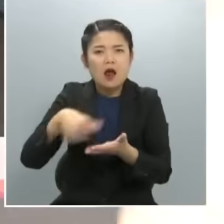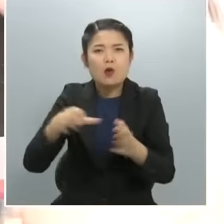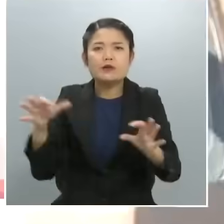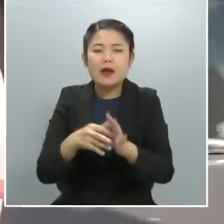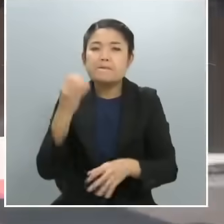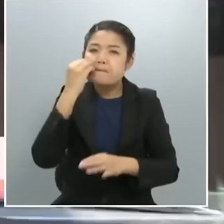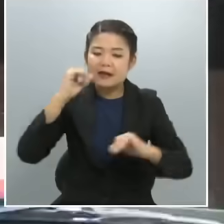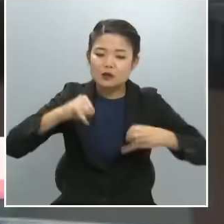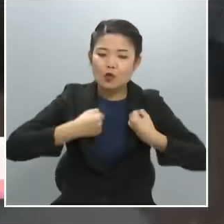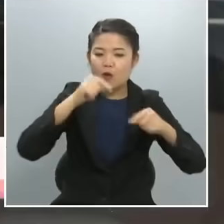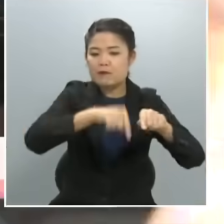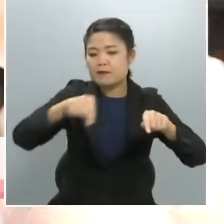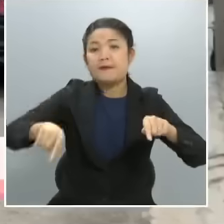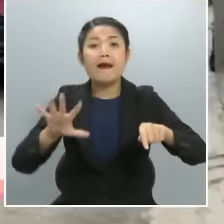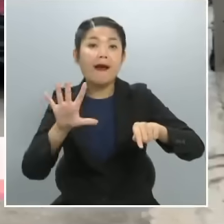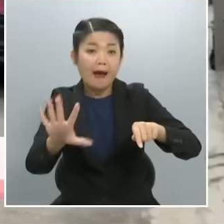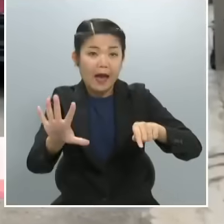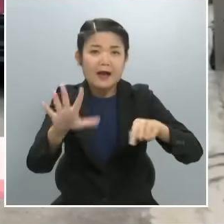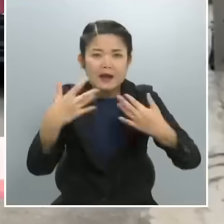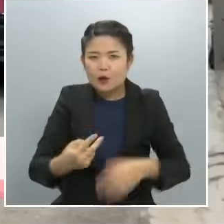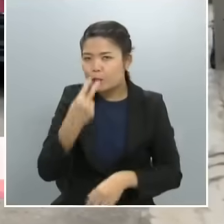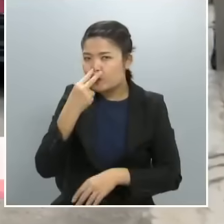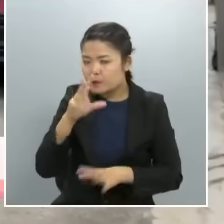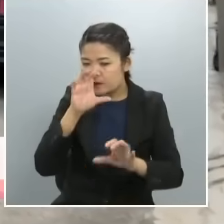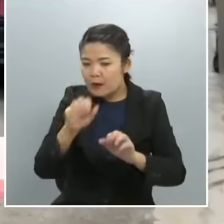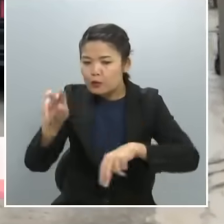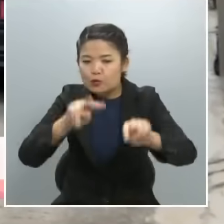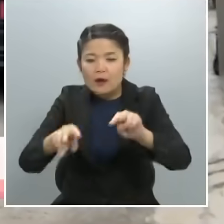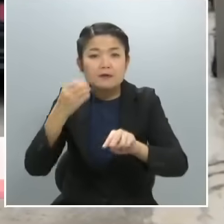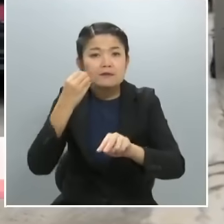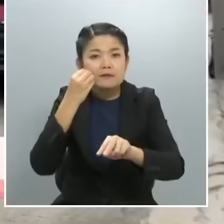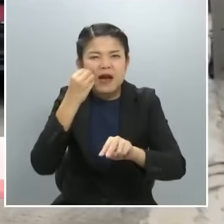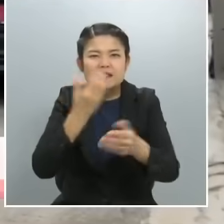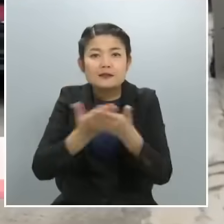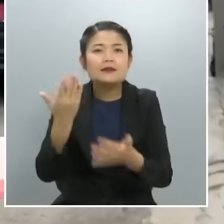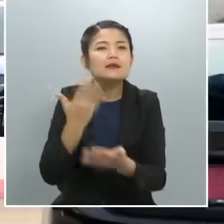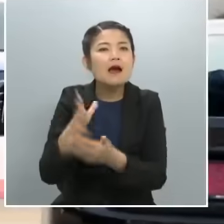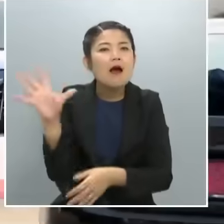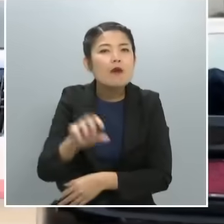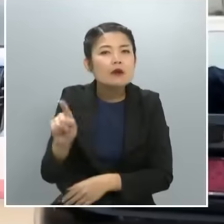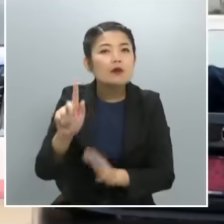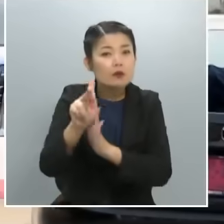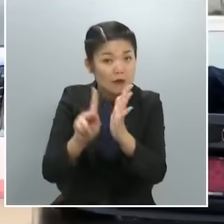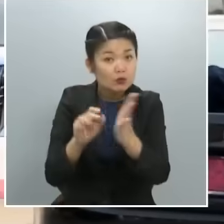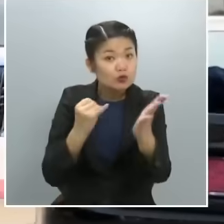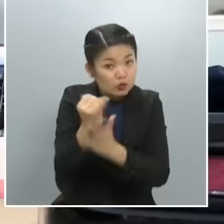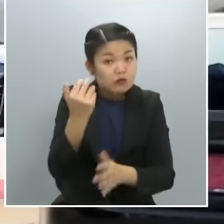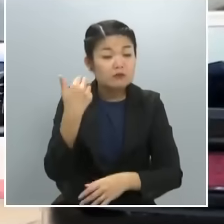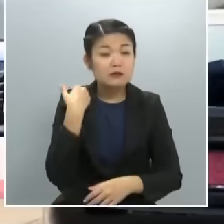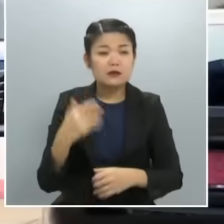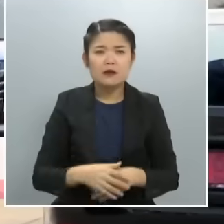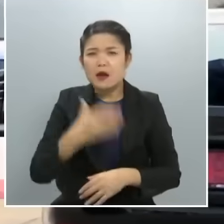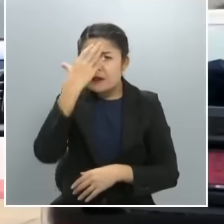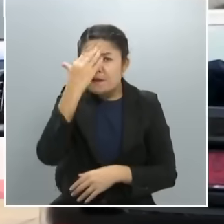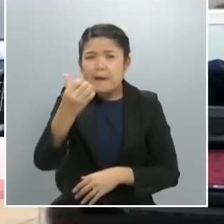นี้พร้อมมีการตรวจสอบที่มาที่ไปของเงินนะครับที่นำมาซื้อบ้าน 5หลังนี้ด้วยว่าเป็นเงินที่ได้มาอย่างถูกต้องตามกฎหมายหรือเปล่าทำไม